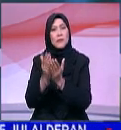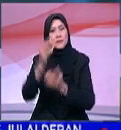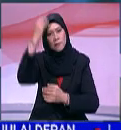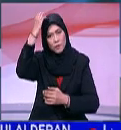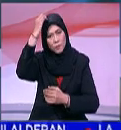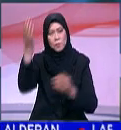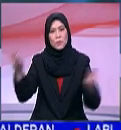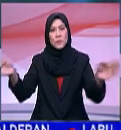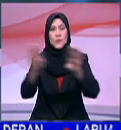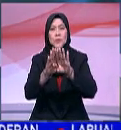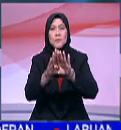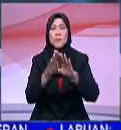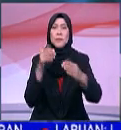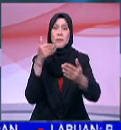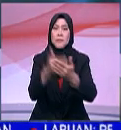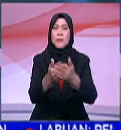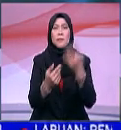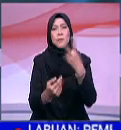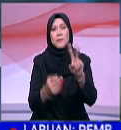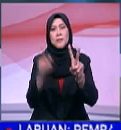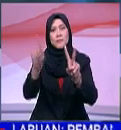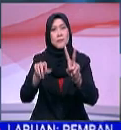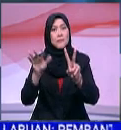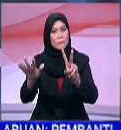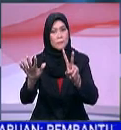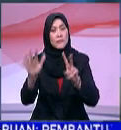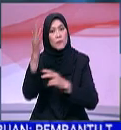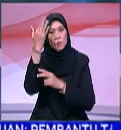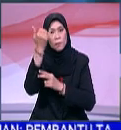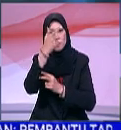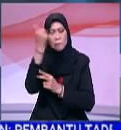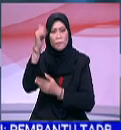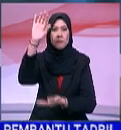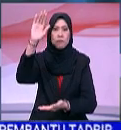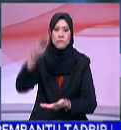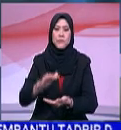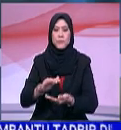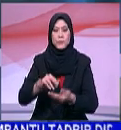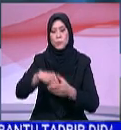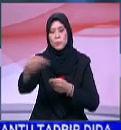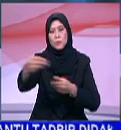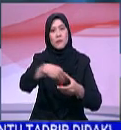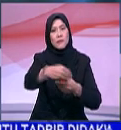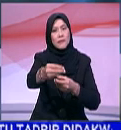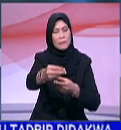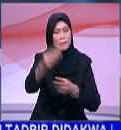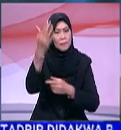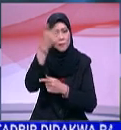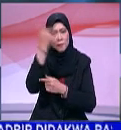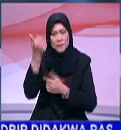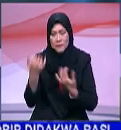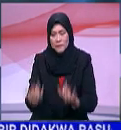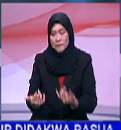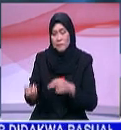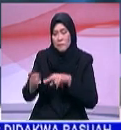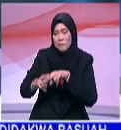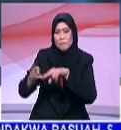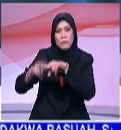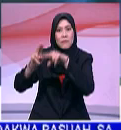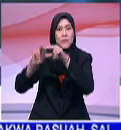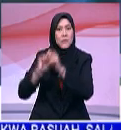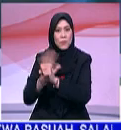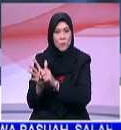esok sehingga 12.mei depan ia sebagai Seuntai mengurangkan pergerakan dalam komuniti berikutan peningkatan kenzou